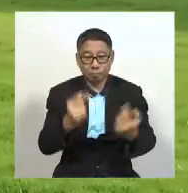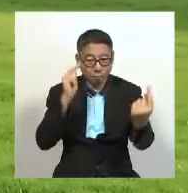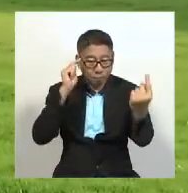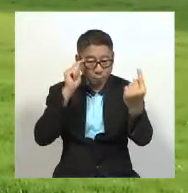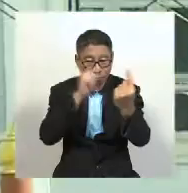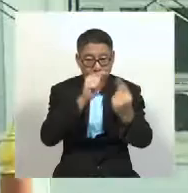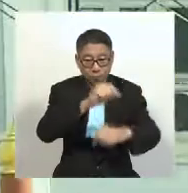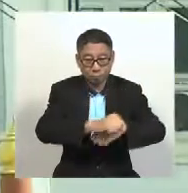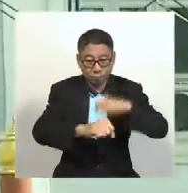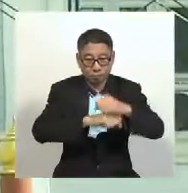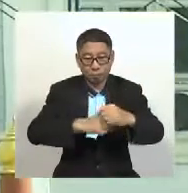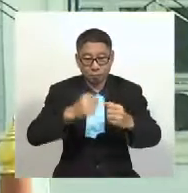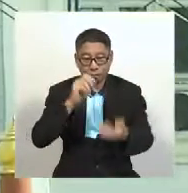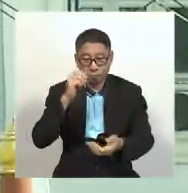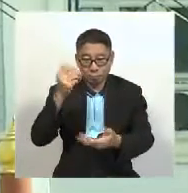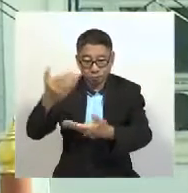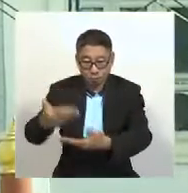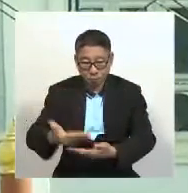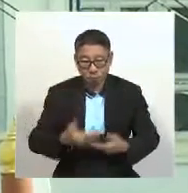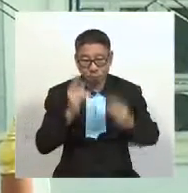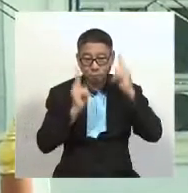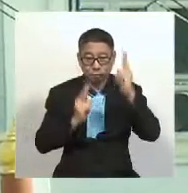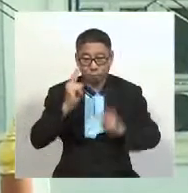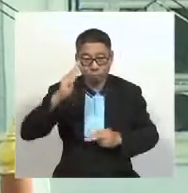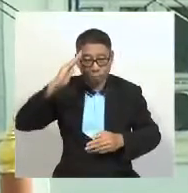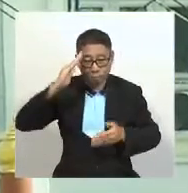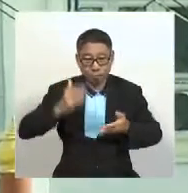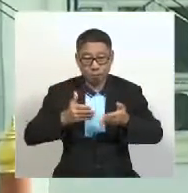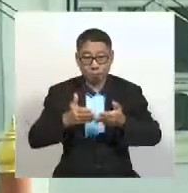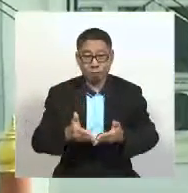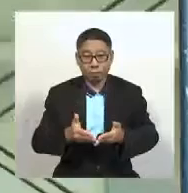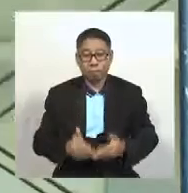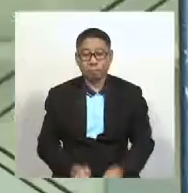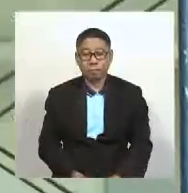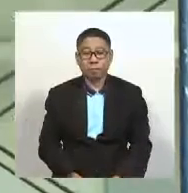จริงๆก็คือสร้างไว้เพื่อรับรองแขกระดับ VIP ของกองทัพเรือนั่นเองนะคะ